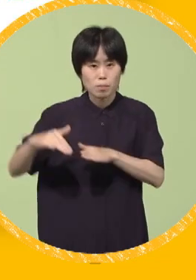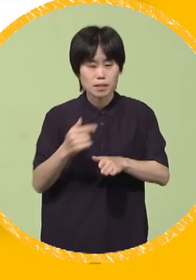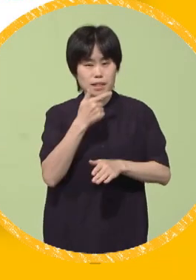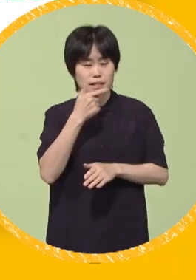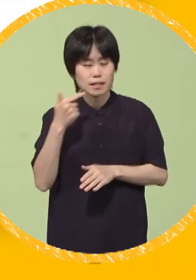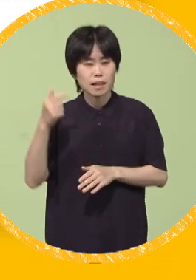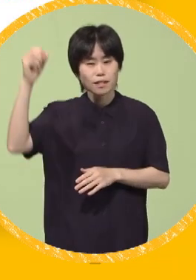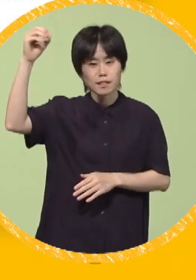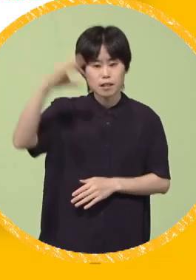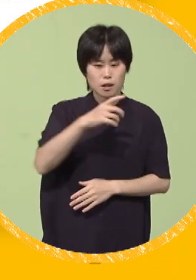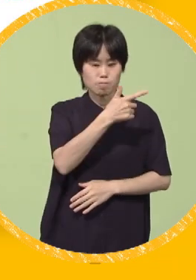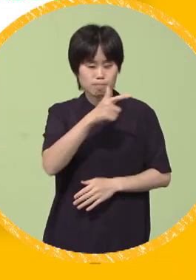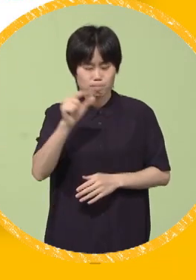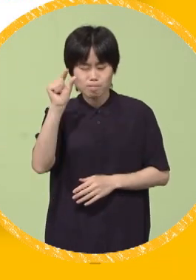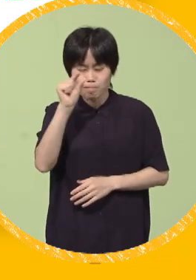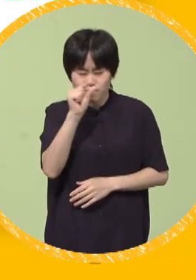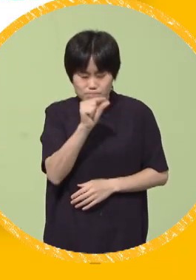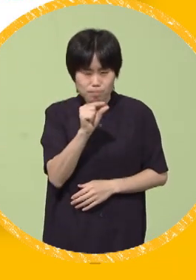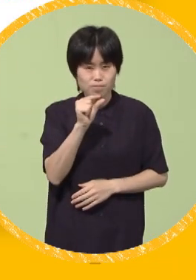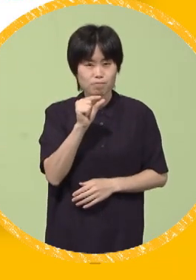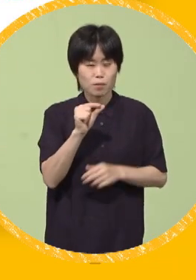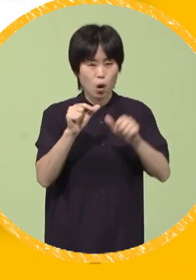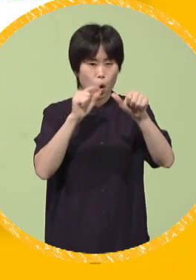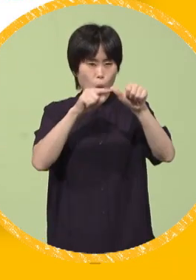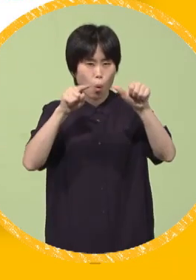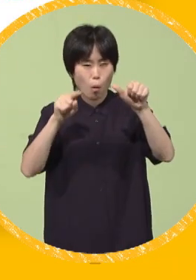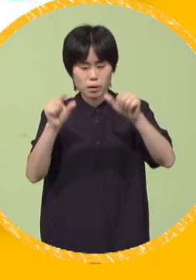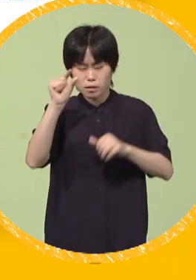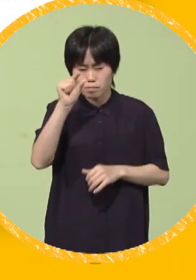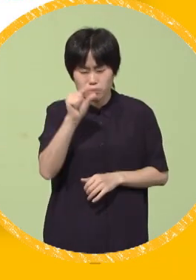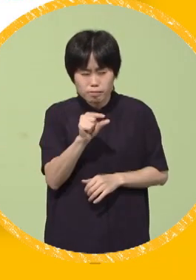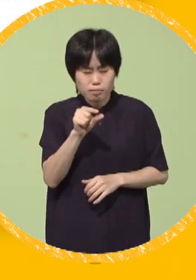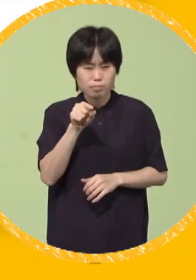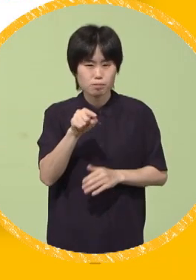響などで細かく砕け5ミリ以下になったもの。